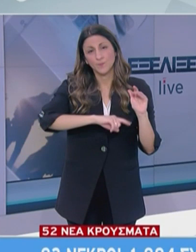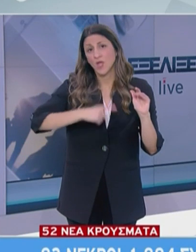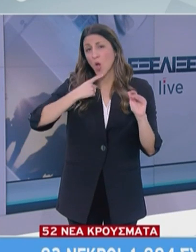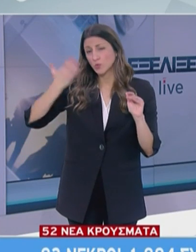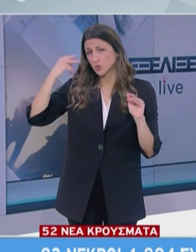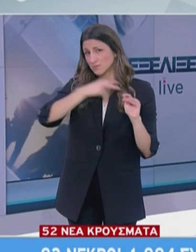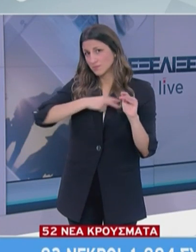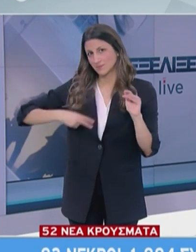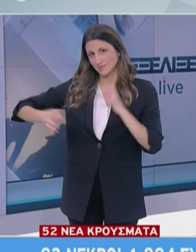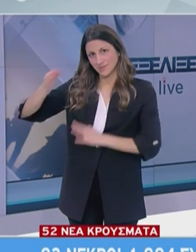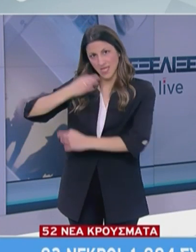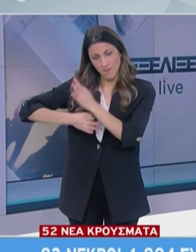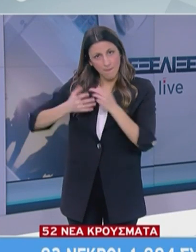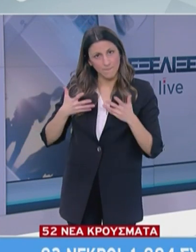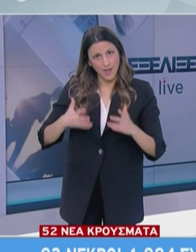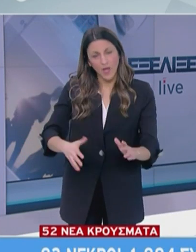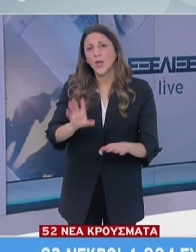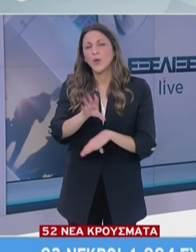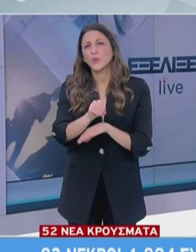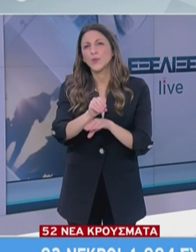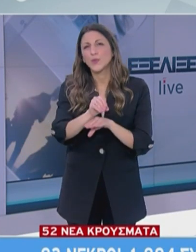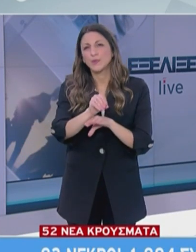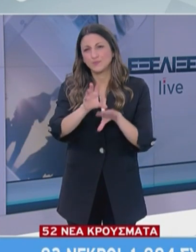ο καθηγητής και αφορά